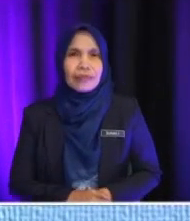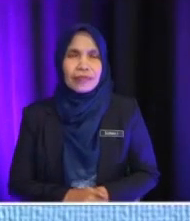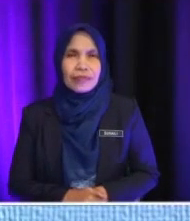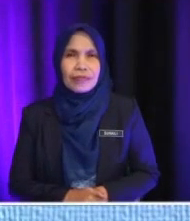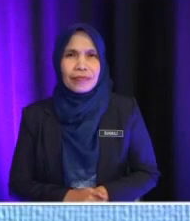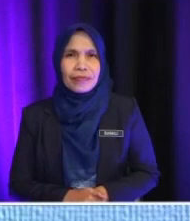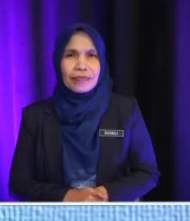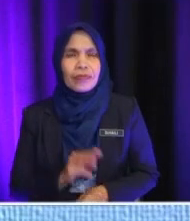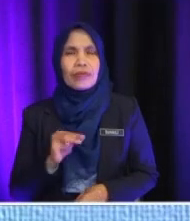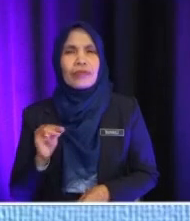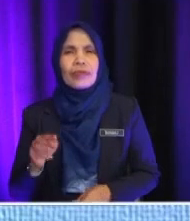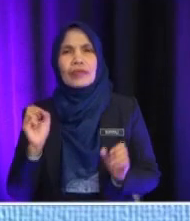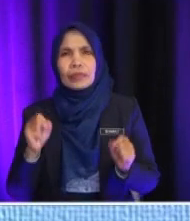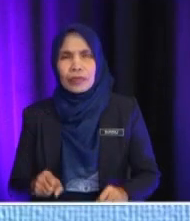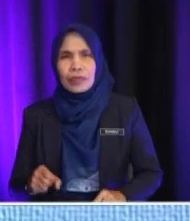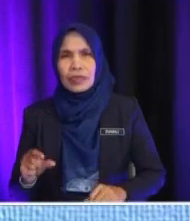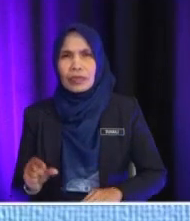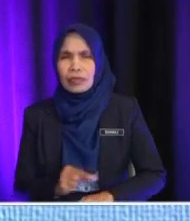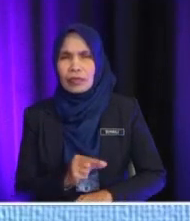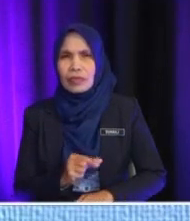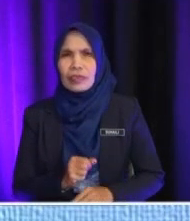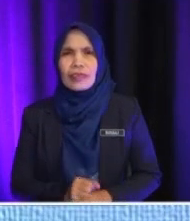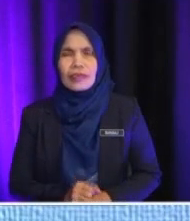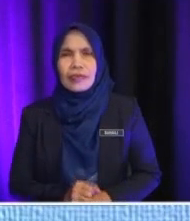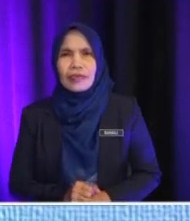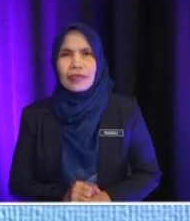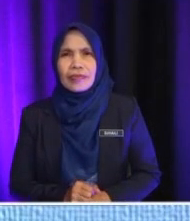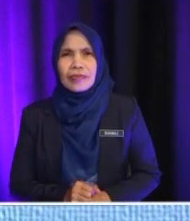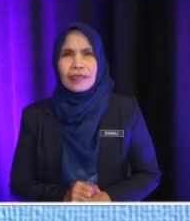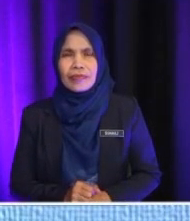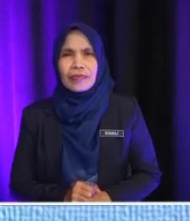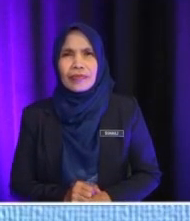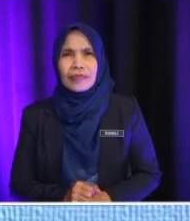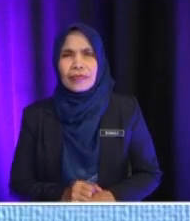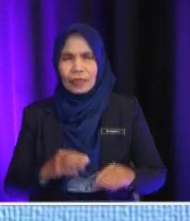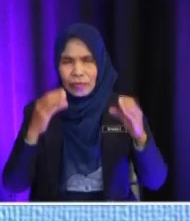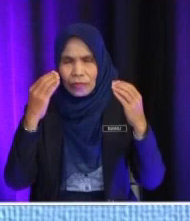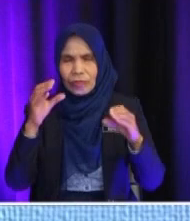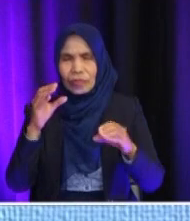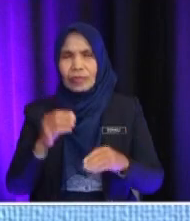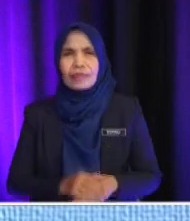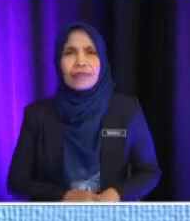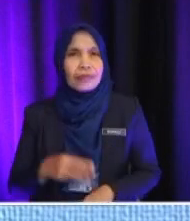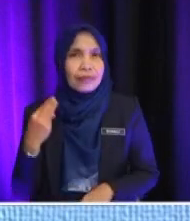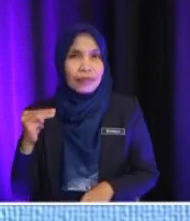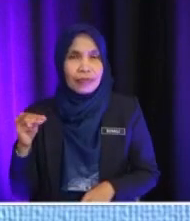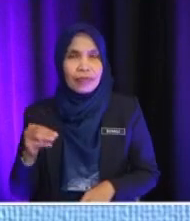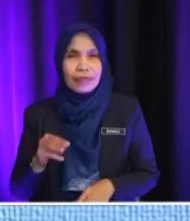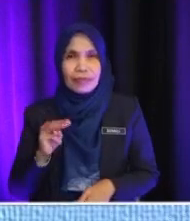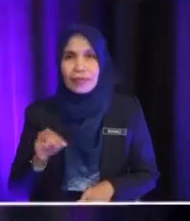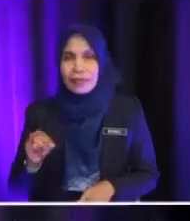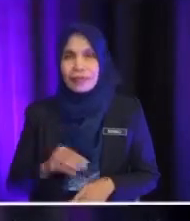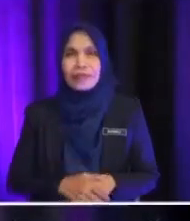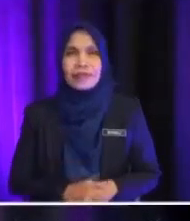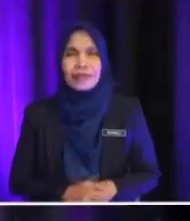murid-murid kat rumah boleh gunakan resepi standard mengikut guru masing-masing. Okey. Okey.